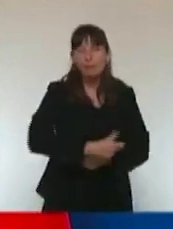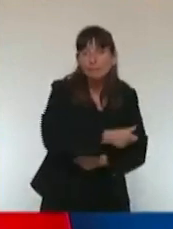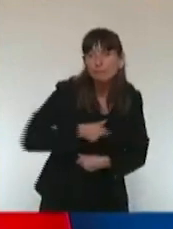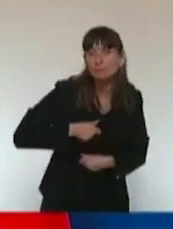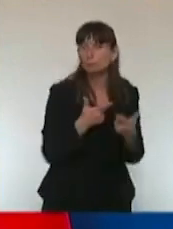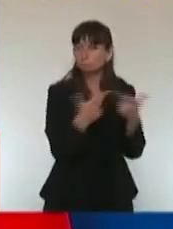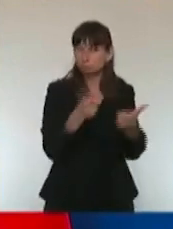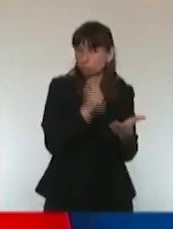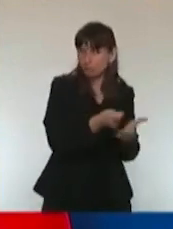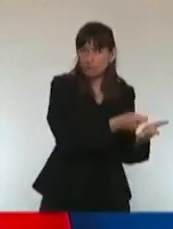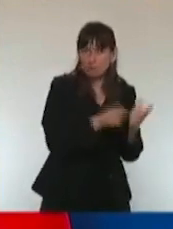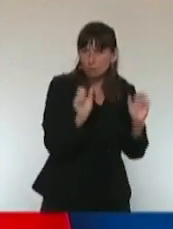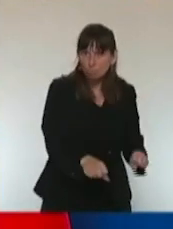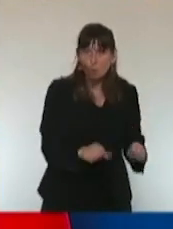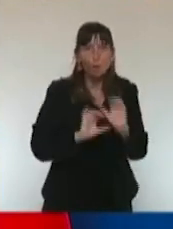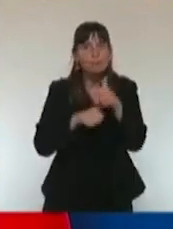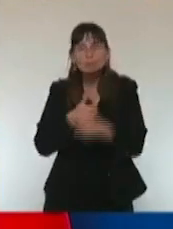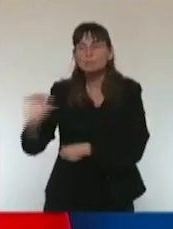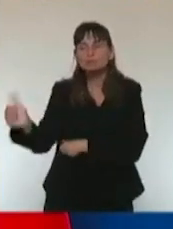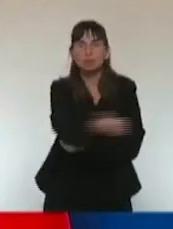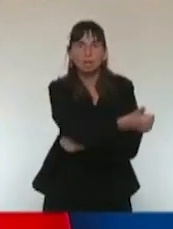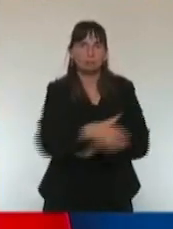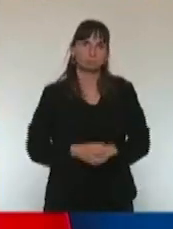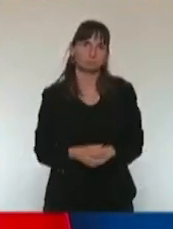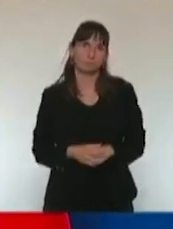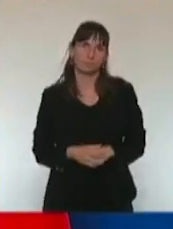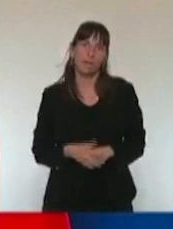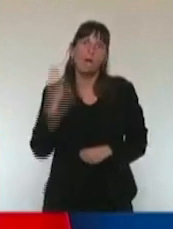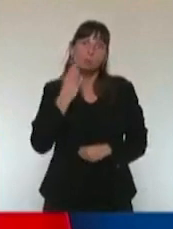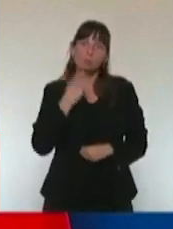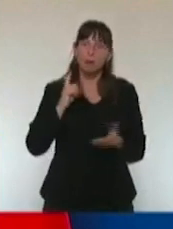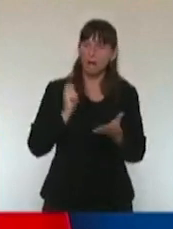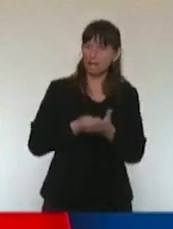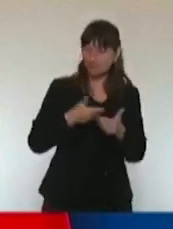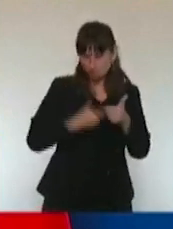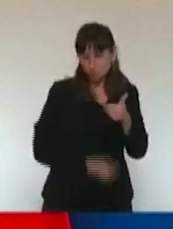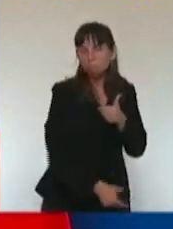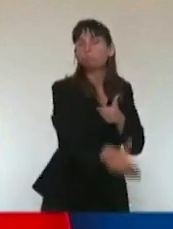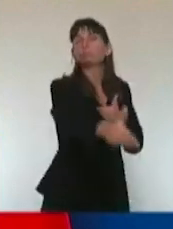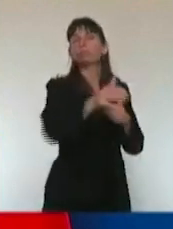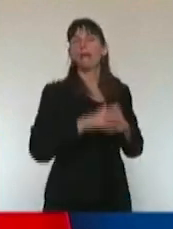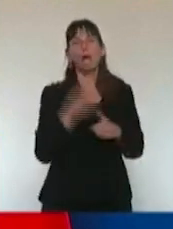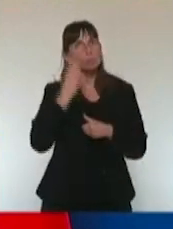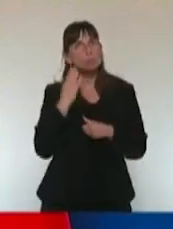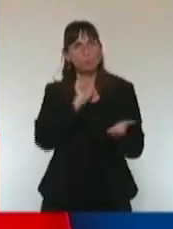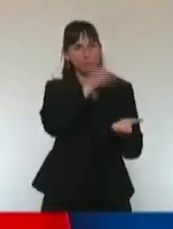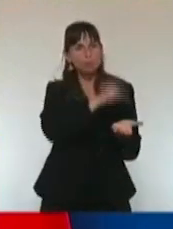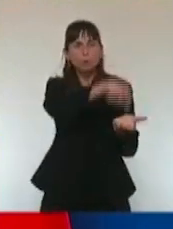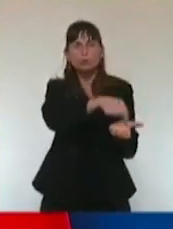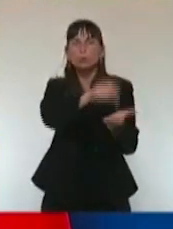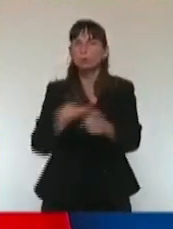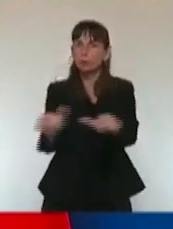correspond à du bon sens si on veut que chacun s'équipent dans la durée il est précieux que l'on puisse en trouver partout qu'on puisse les trouver à des prix qui soit